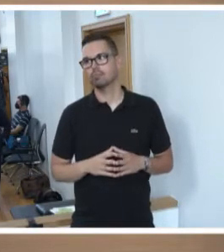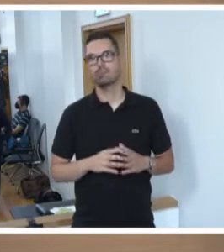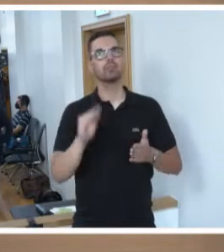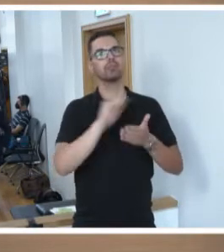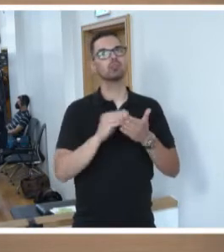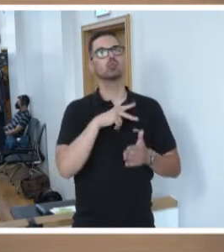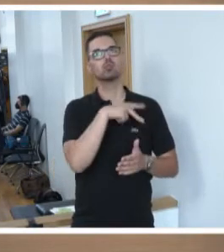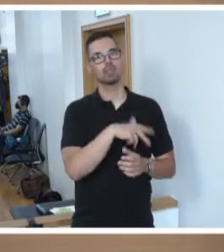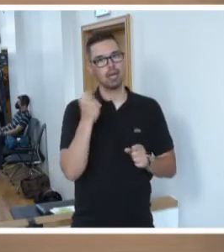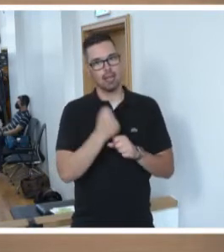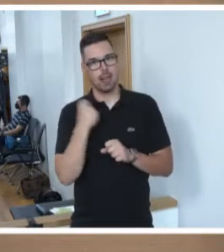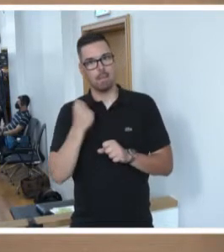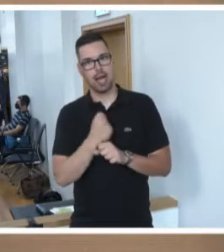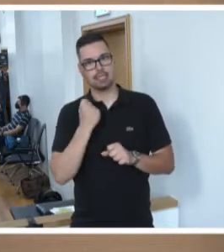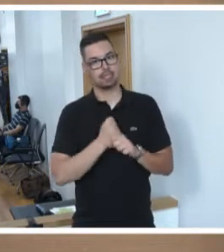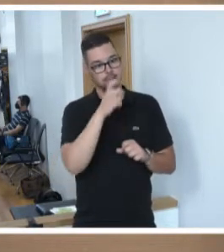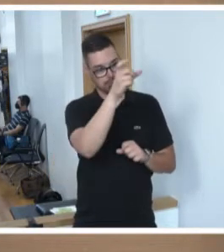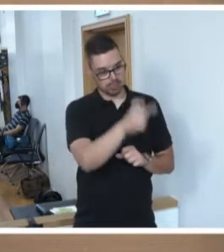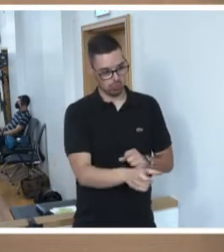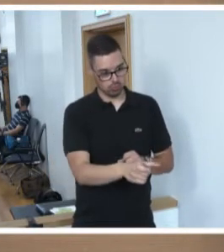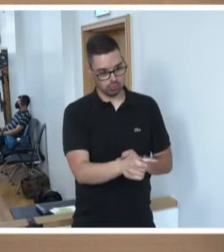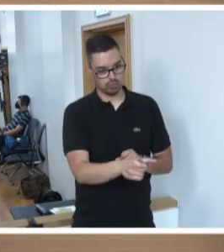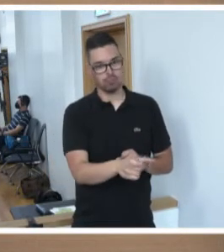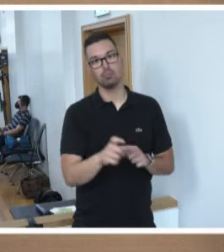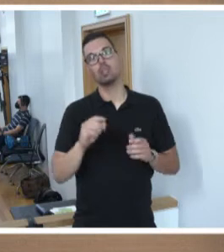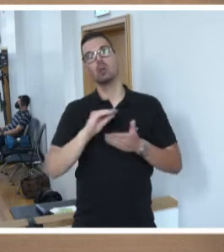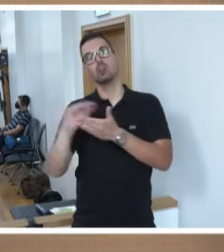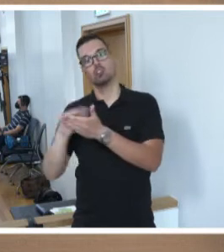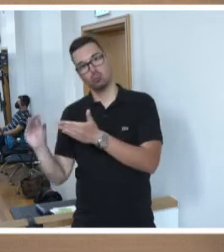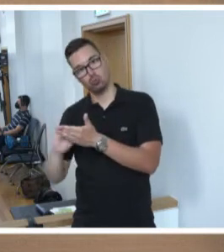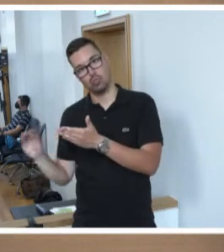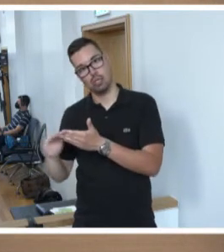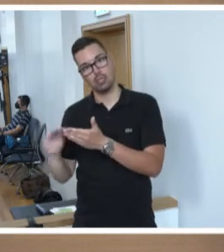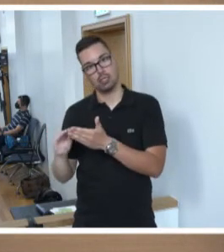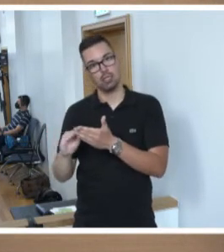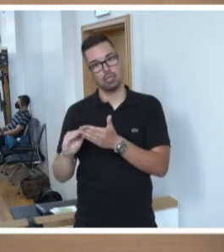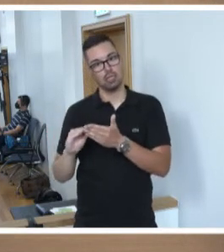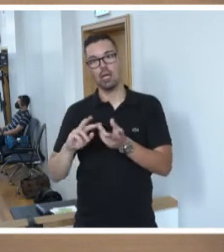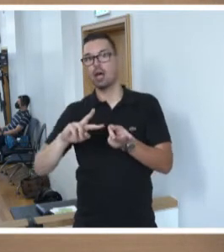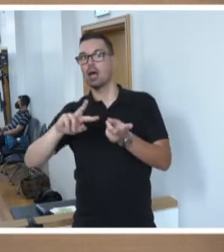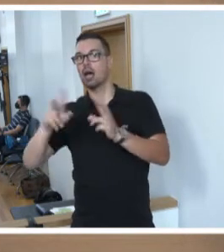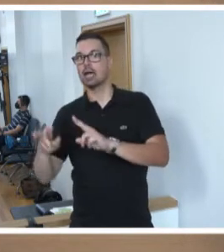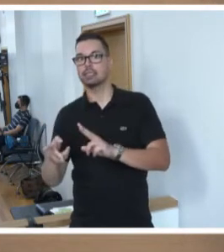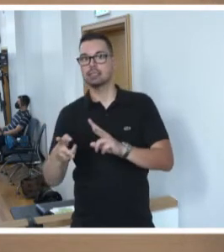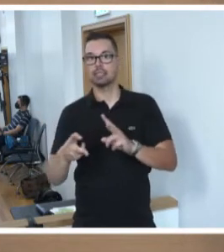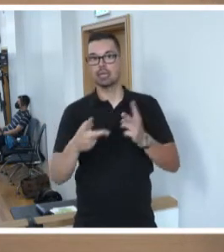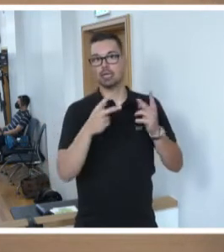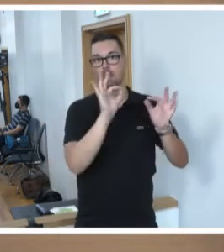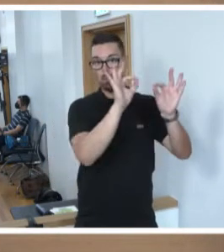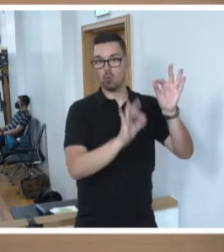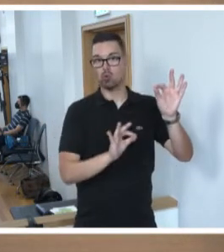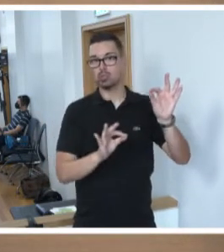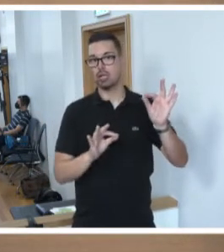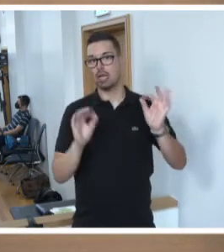Schulsozialarbeiter und Schulsozialarbeiterinnen haben in ihrer Arbeit mit den Schülerinnen und Schülern andere Schwerpunkte als Lehrkräfte. Da sind wir uns ja einig. Sie